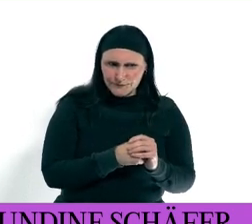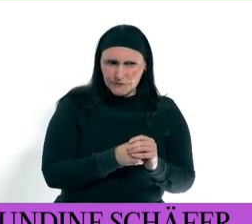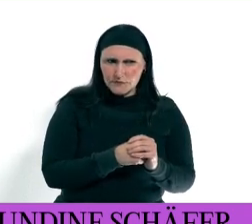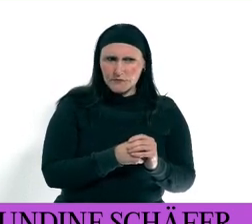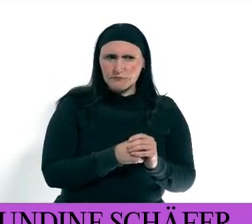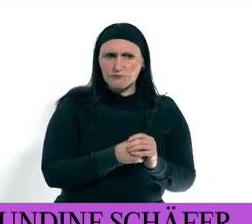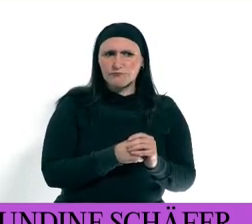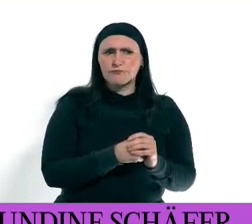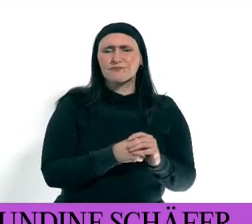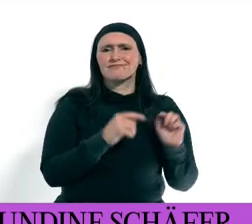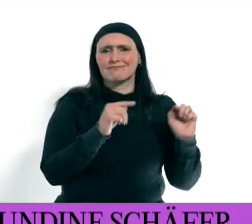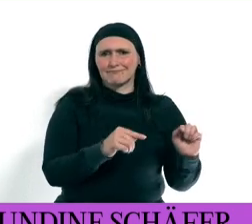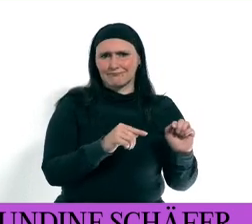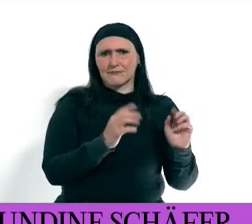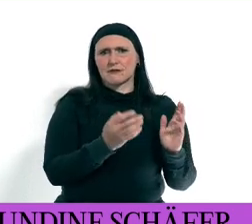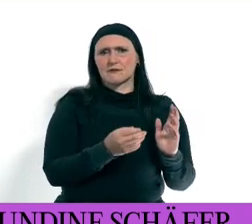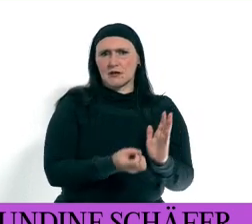nichts.